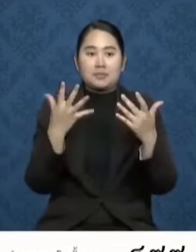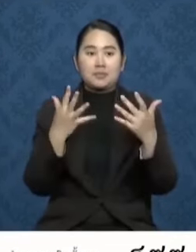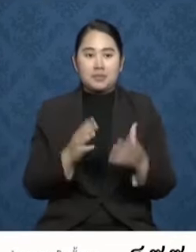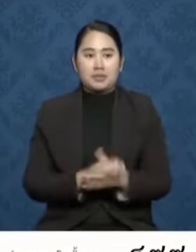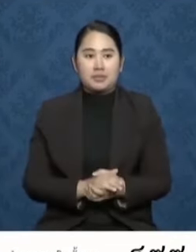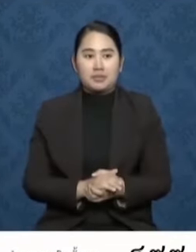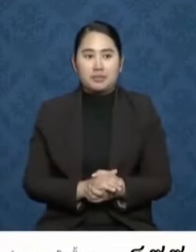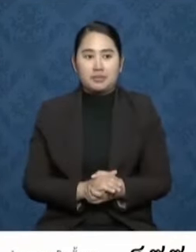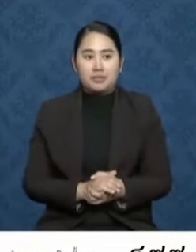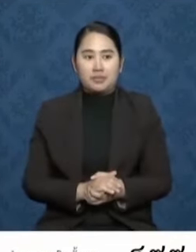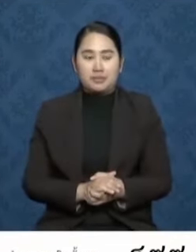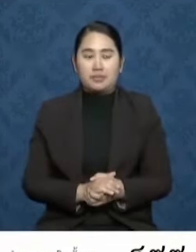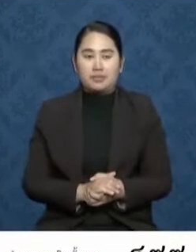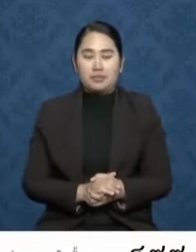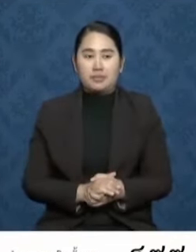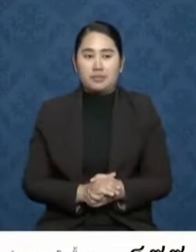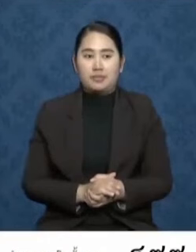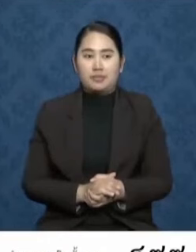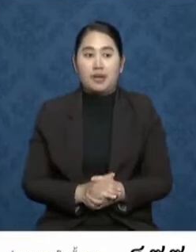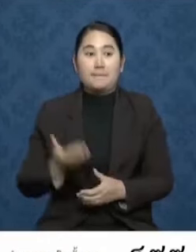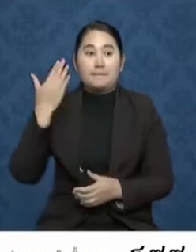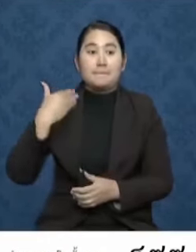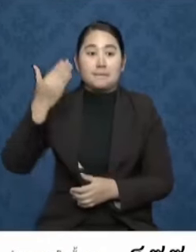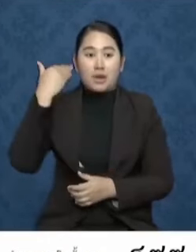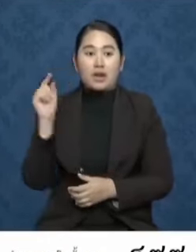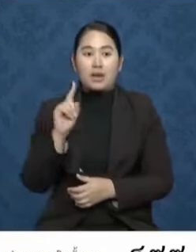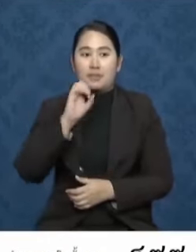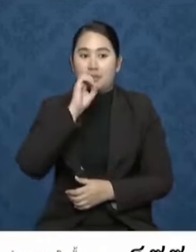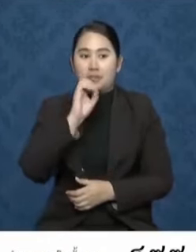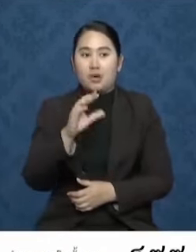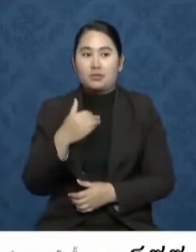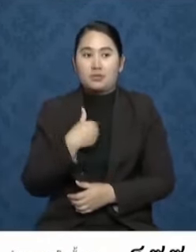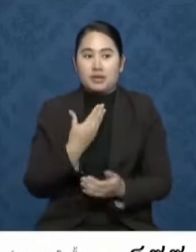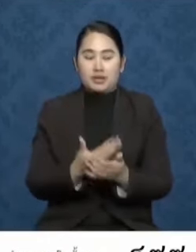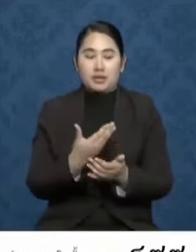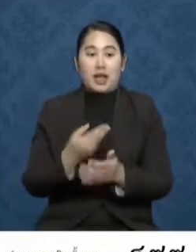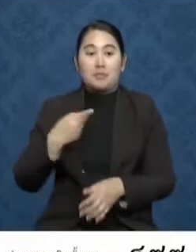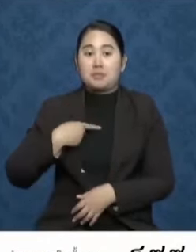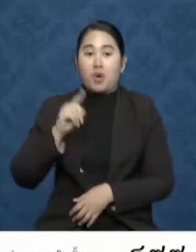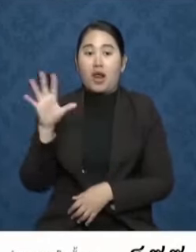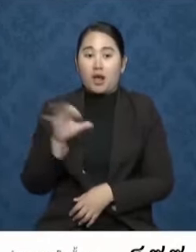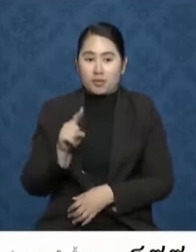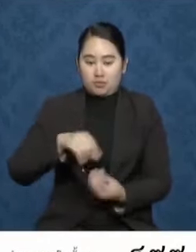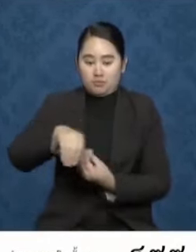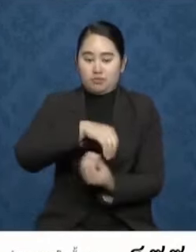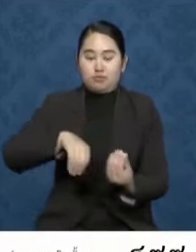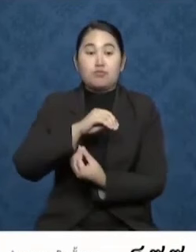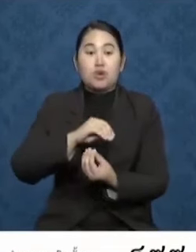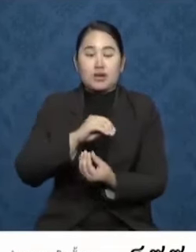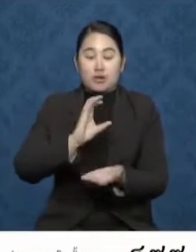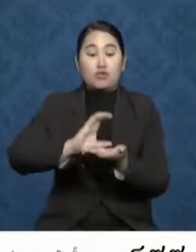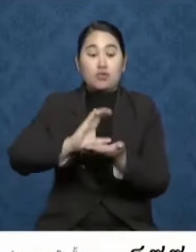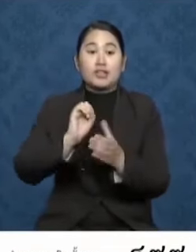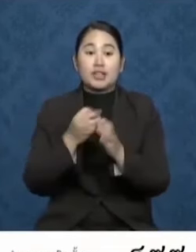กองทัพแม้แต่สลึงเดียวนะครับที่ผ่านมากองทัพอ้างว่านำผลประโยชน์ที่เกิดขึ้นไปใช้ในกองทุนสวัสดิการ